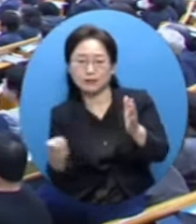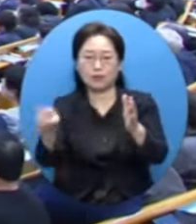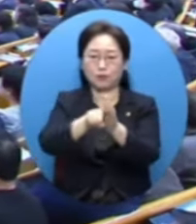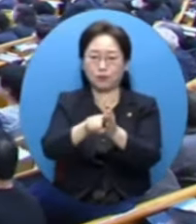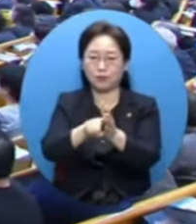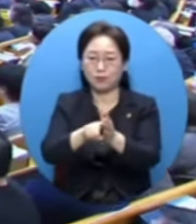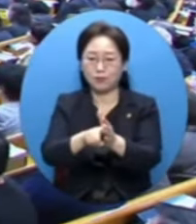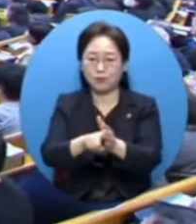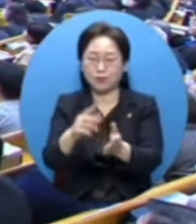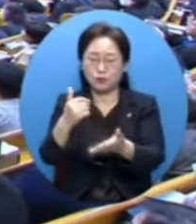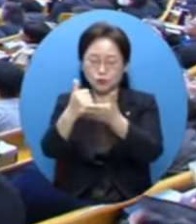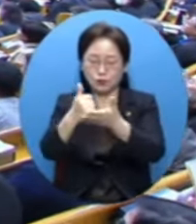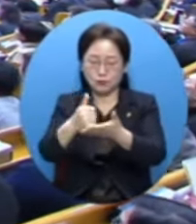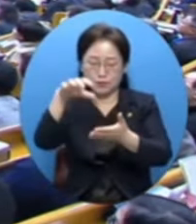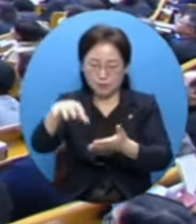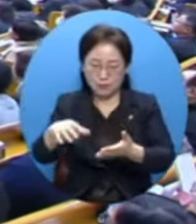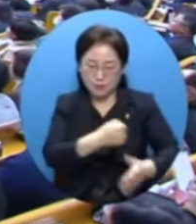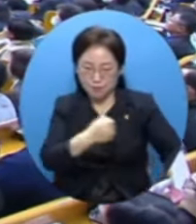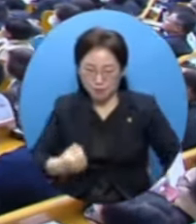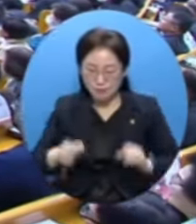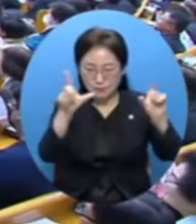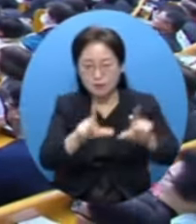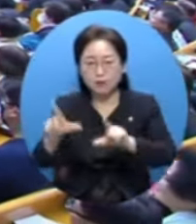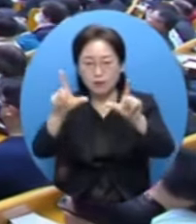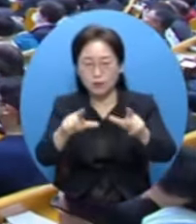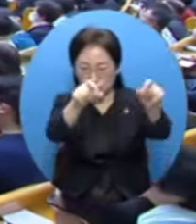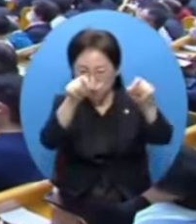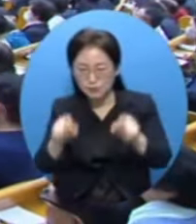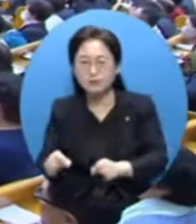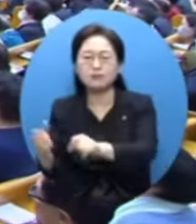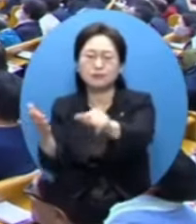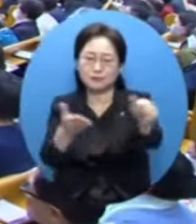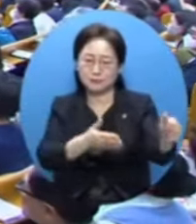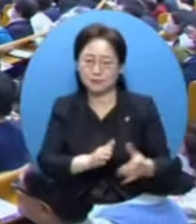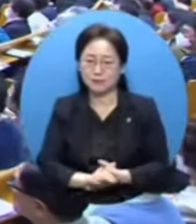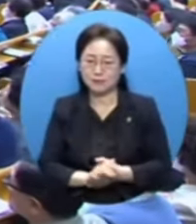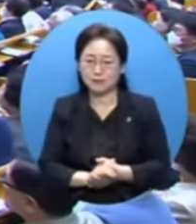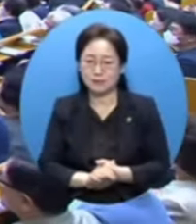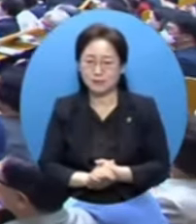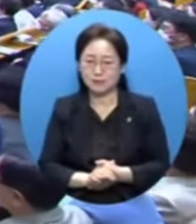그 삶을 주 앞에 헌신하는 자가 되기를 주님의 이름으로 축원합니다.